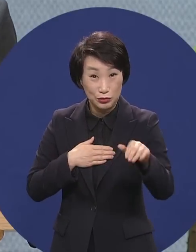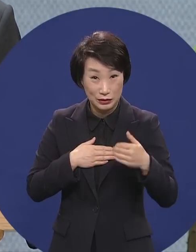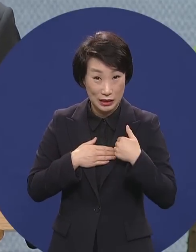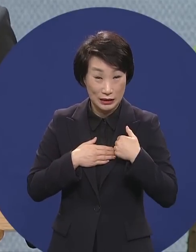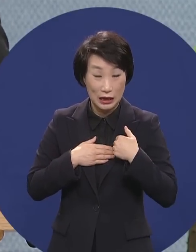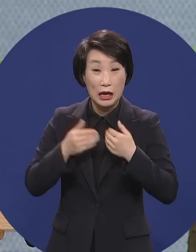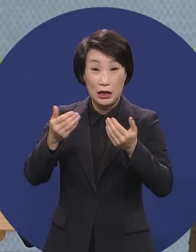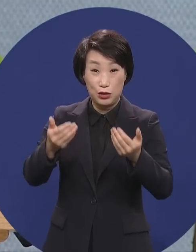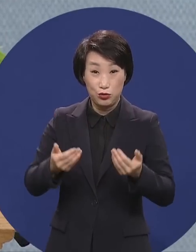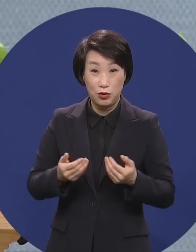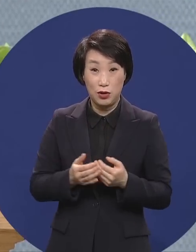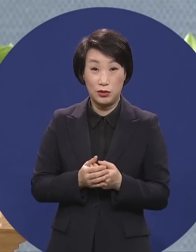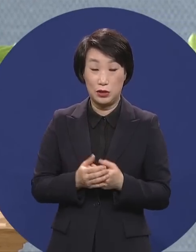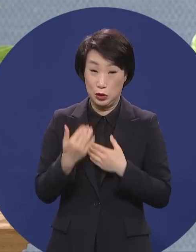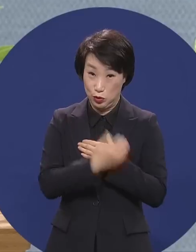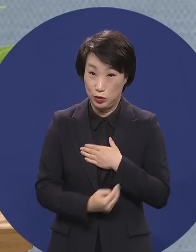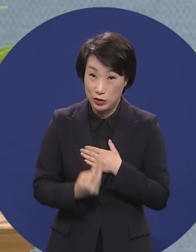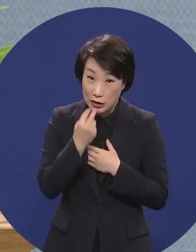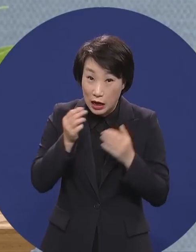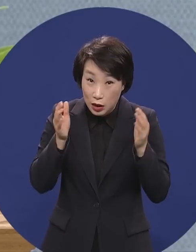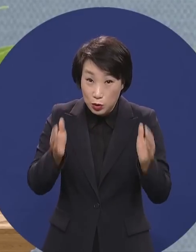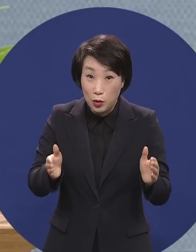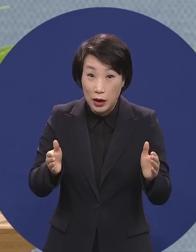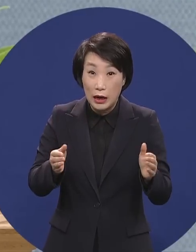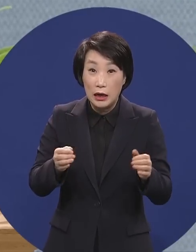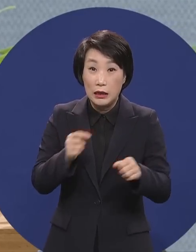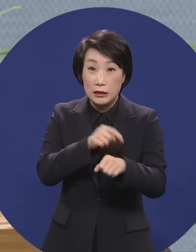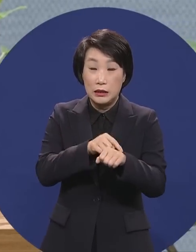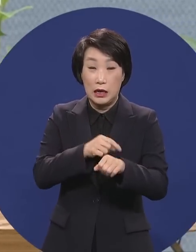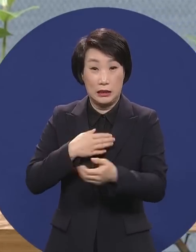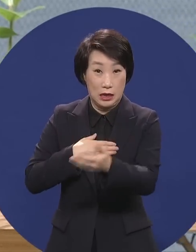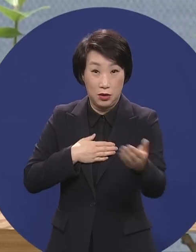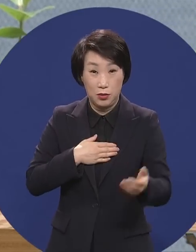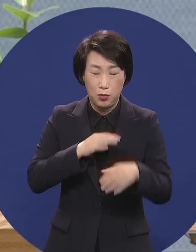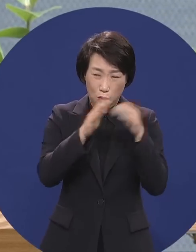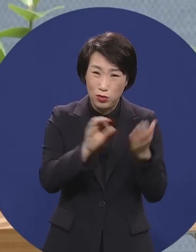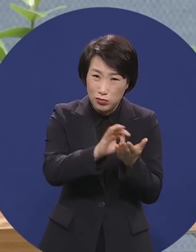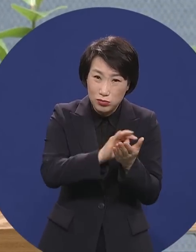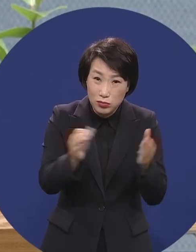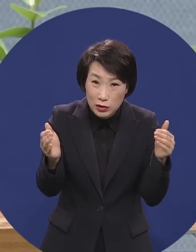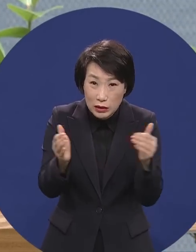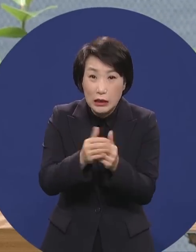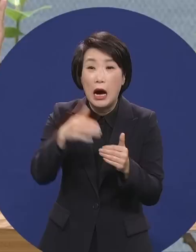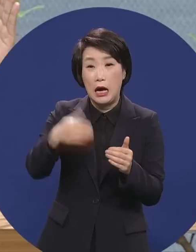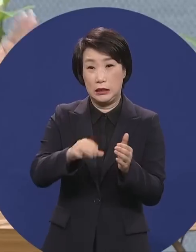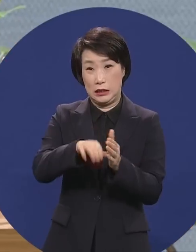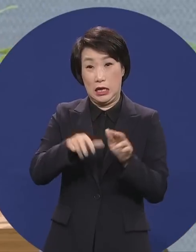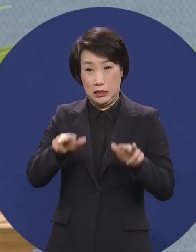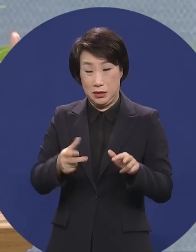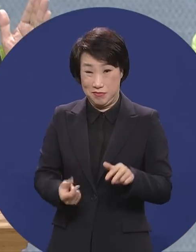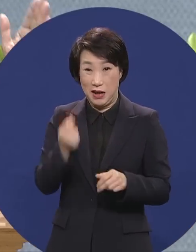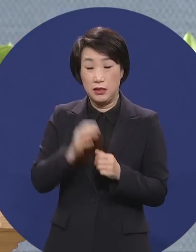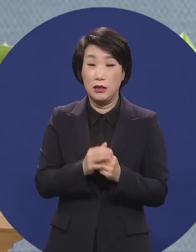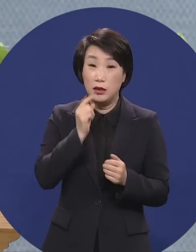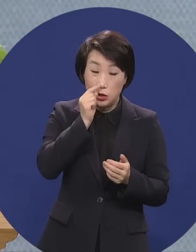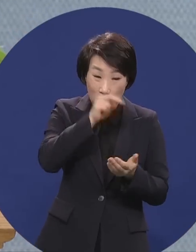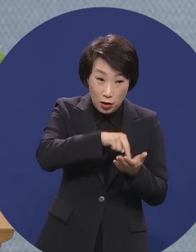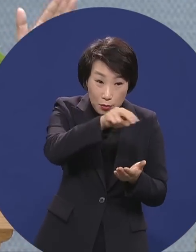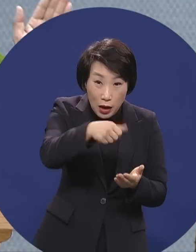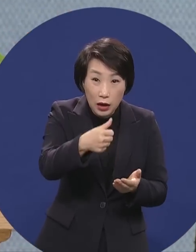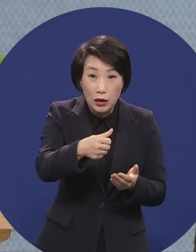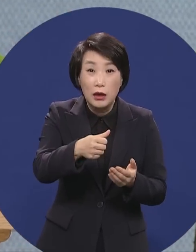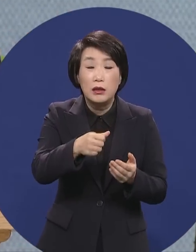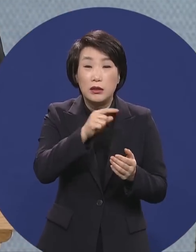우리에게 주어진 이 육신의 때 세월을 다 낭비하기 전에 빨리 방탕을